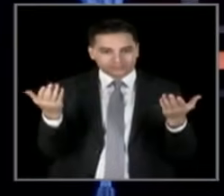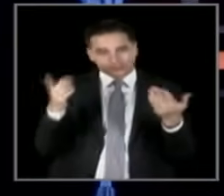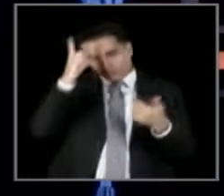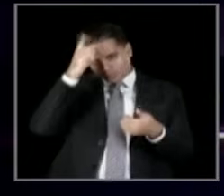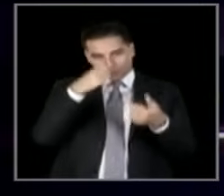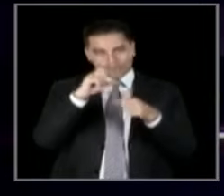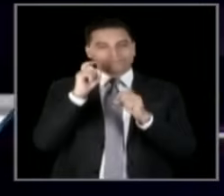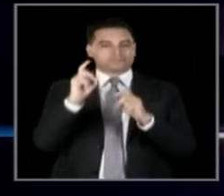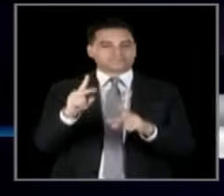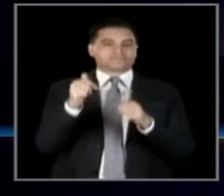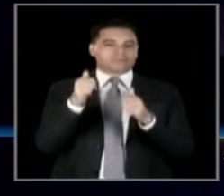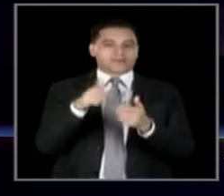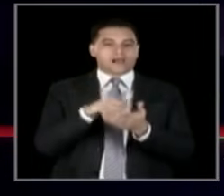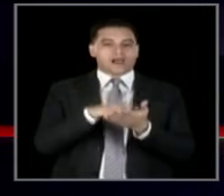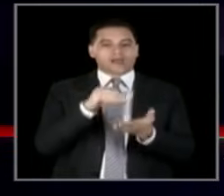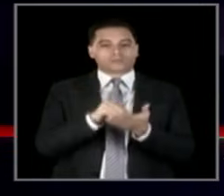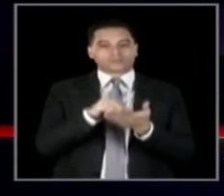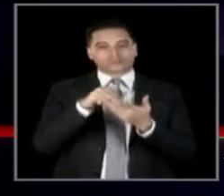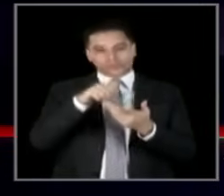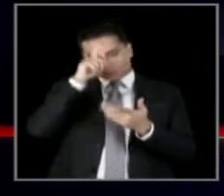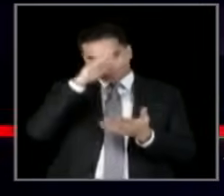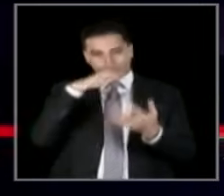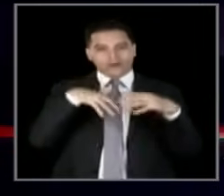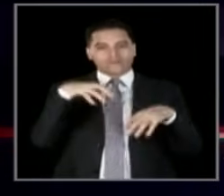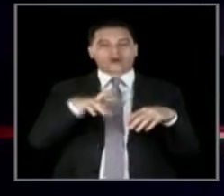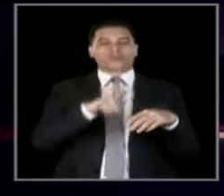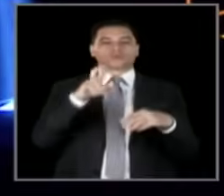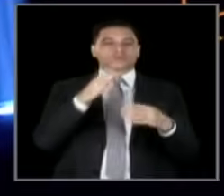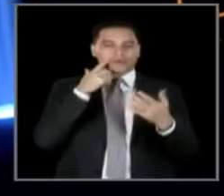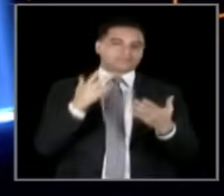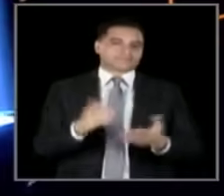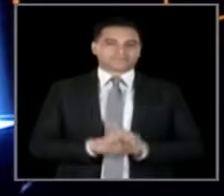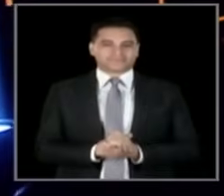علوم. متفقين يعني. تمام. جغرافيا. والسؤال: